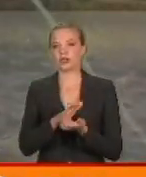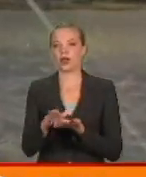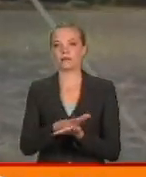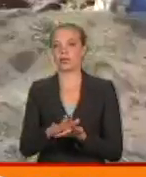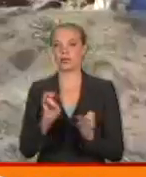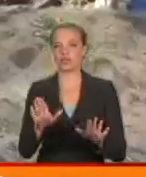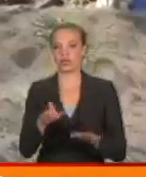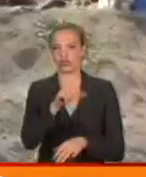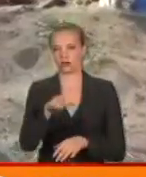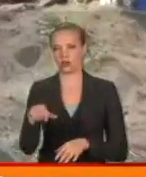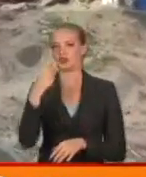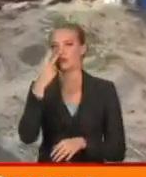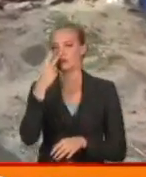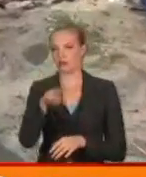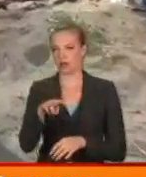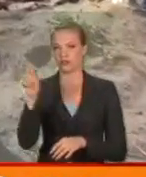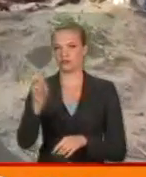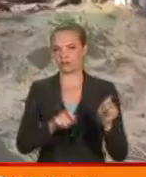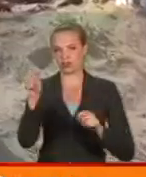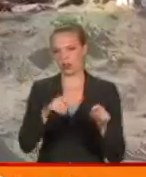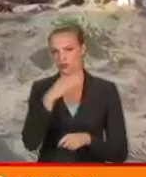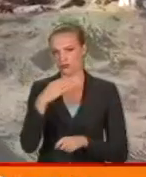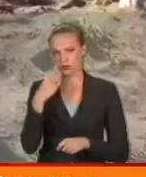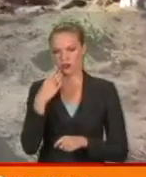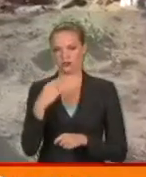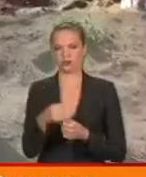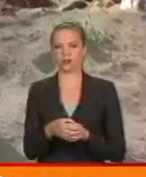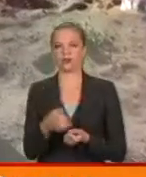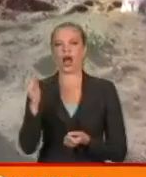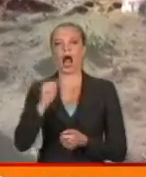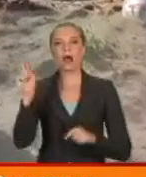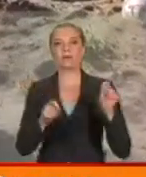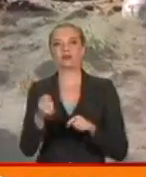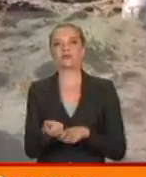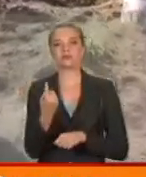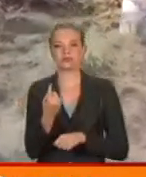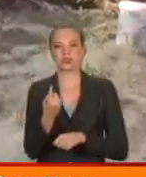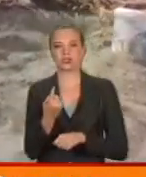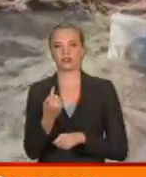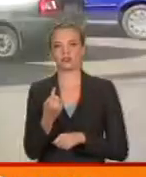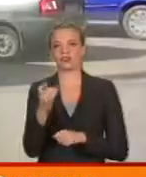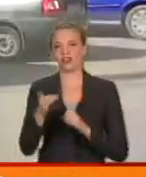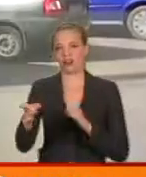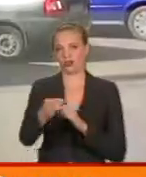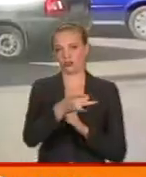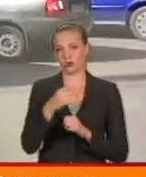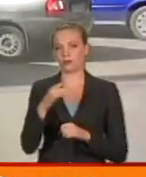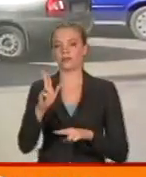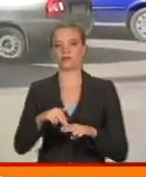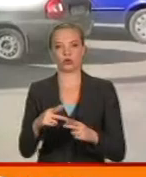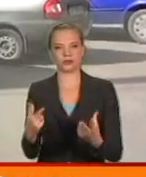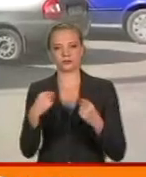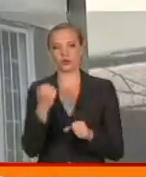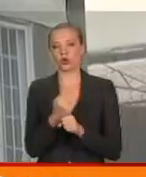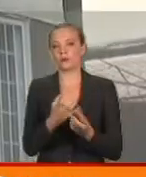лише місцеві. Бачу, вельми багато приїжджих є. А приїжджають звідки? У поліції нас